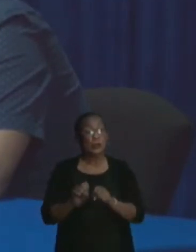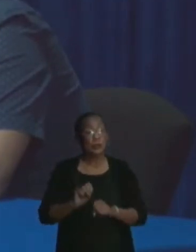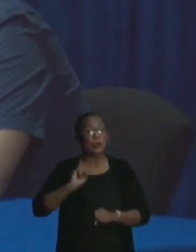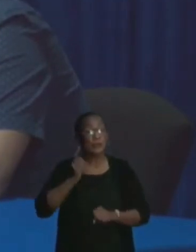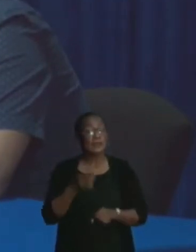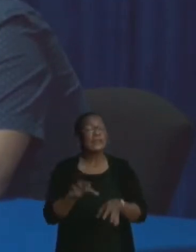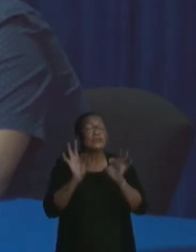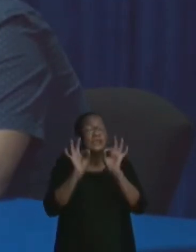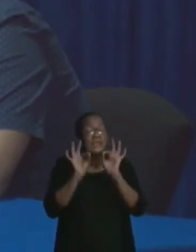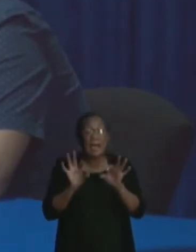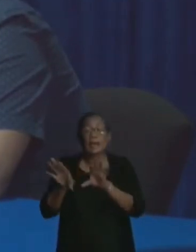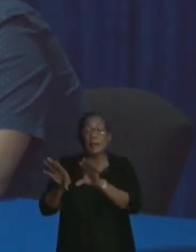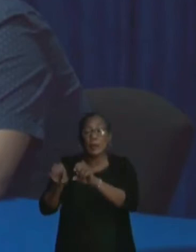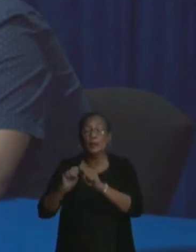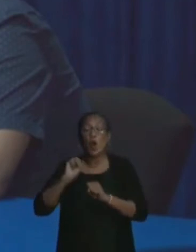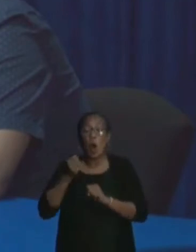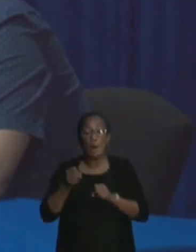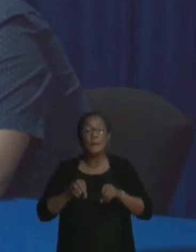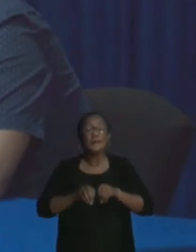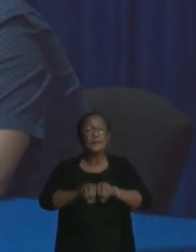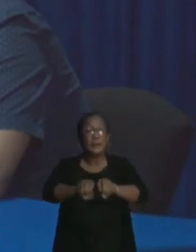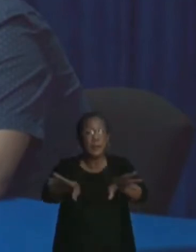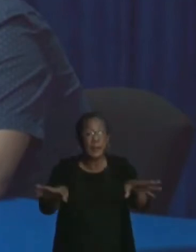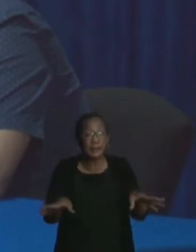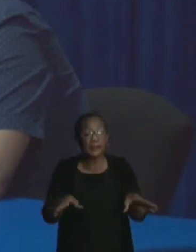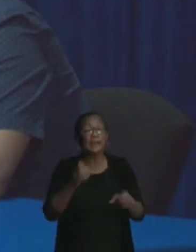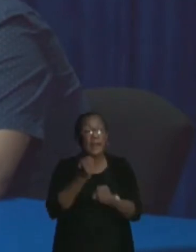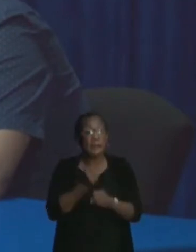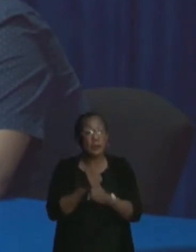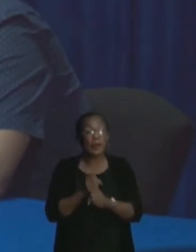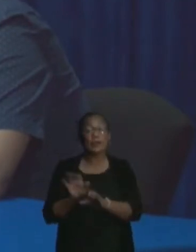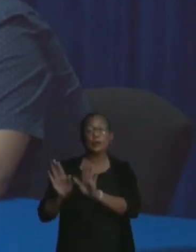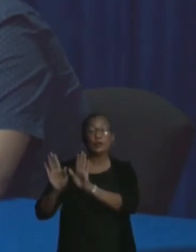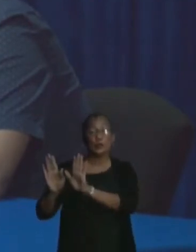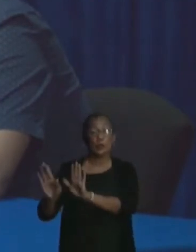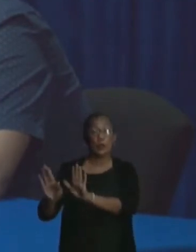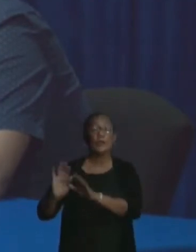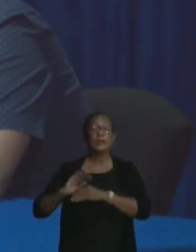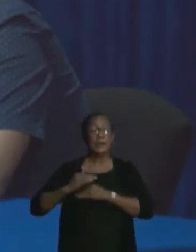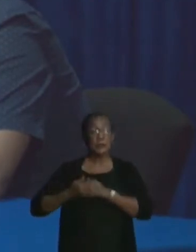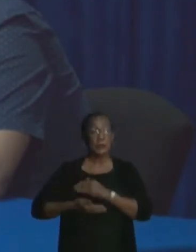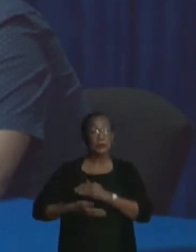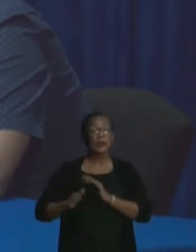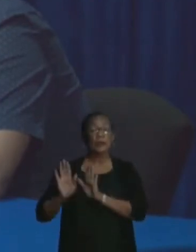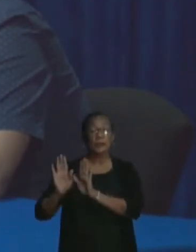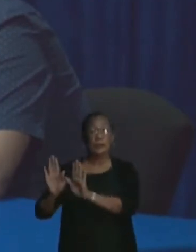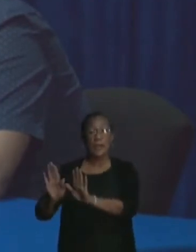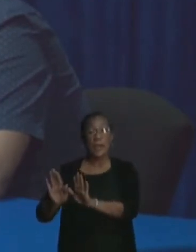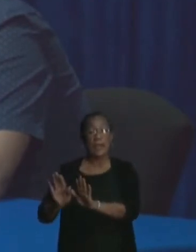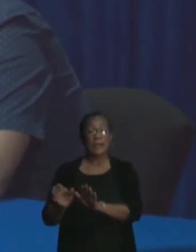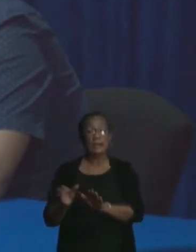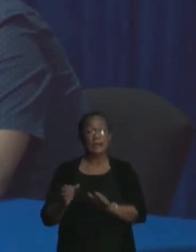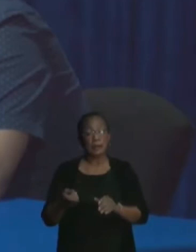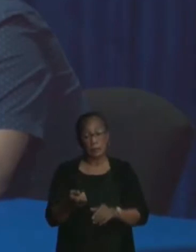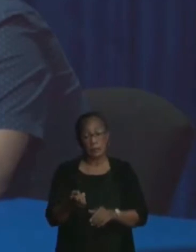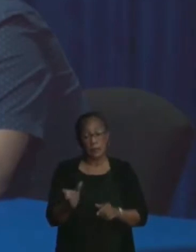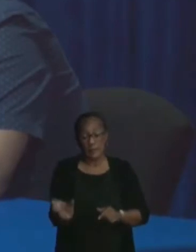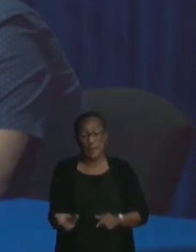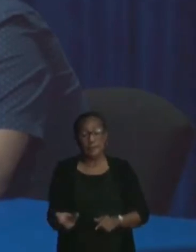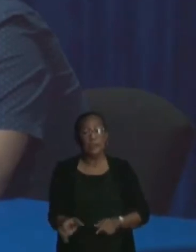moeten nemen om besmettingen op de werkvloer de verkomen ter bescherming van hun werknemers en hun klanten